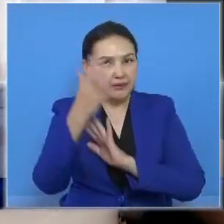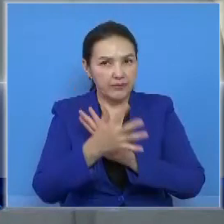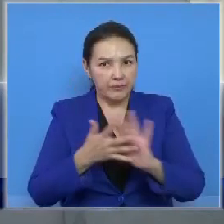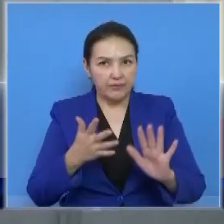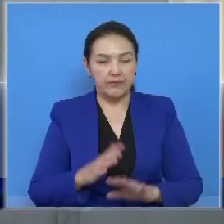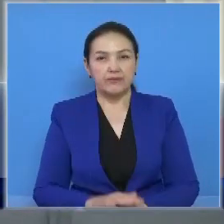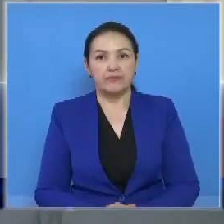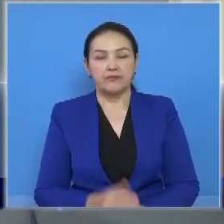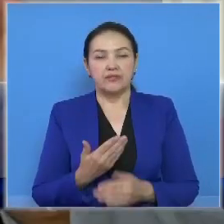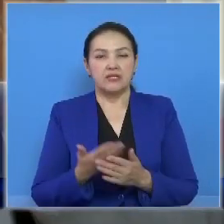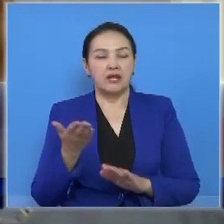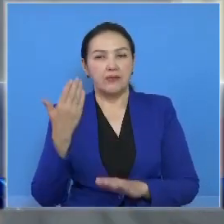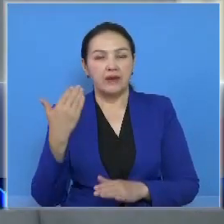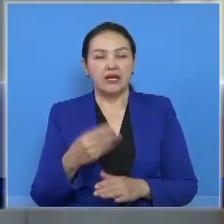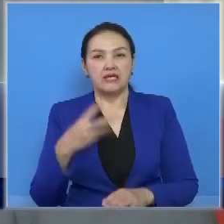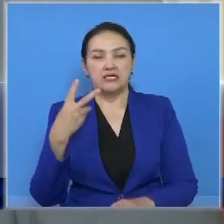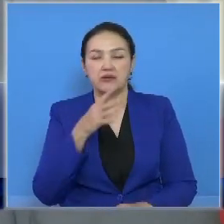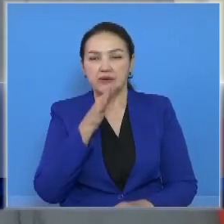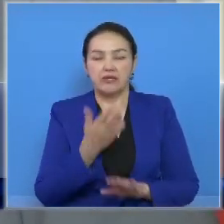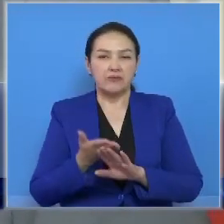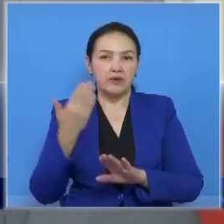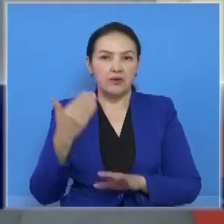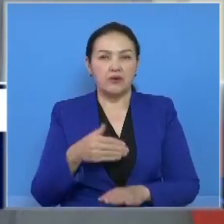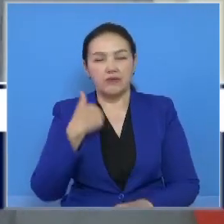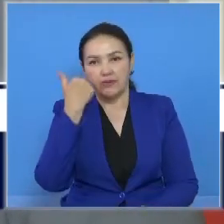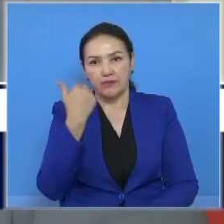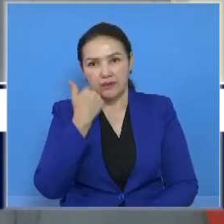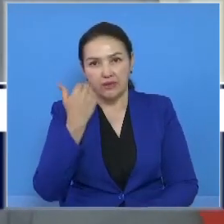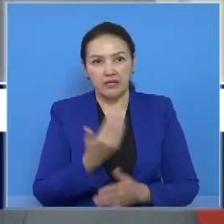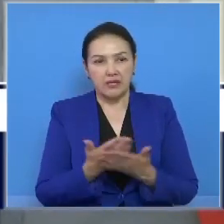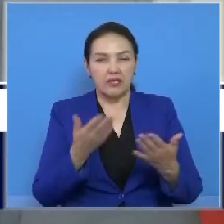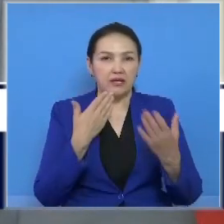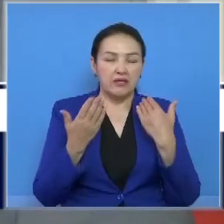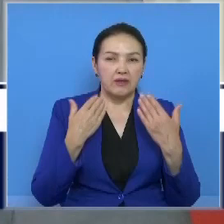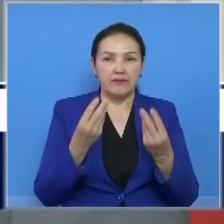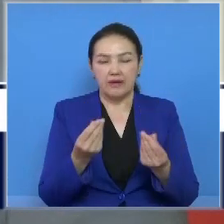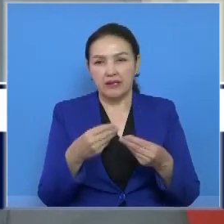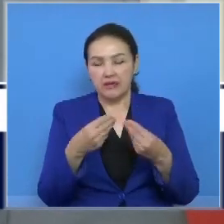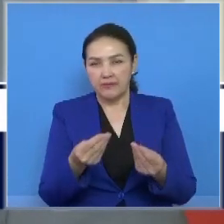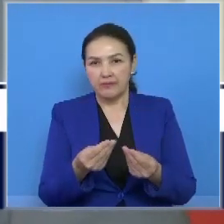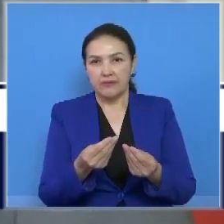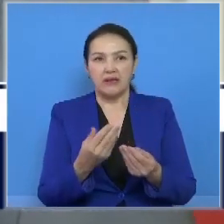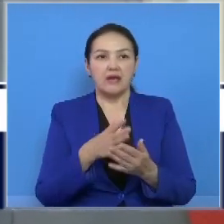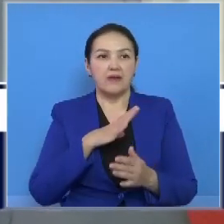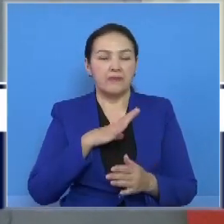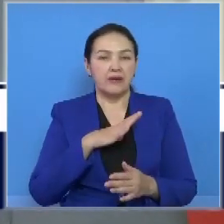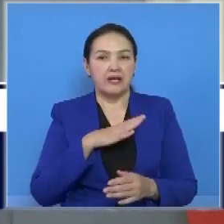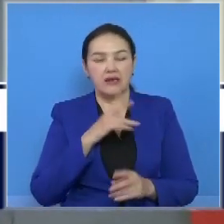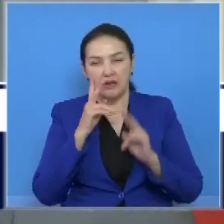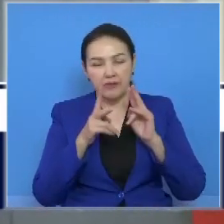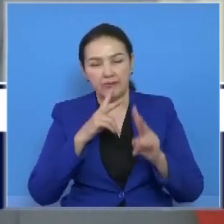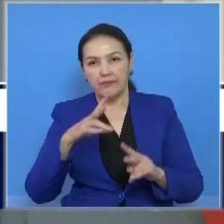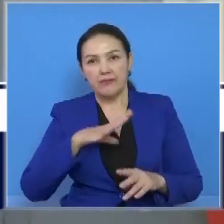отыр дейді. Мысалы, бұрындары 20 жыл бұрын өй ұятсыз, сенімен сөйлескеніме ақша төлеймін бе деп мені бір адамдар ұрысып беретін